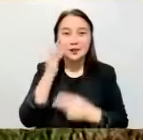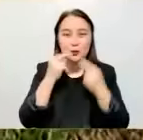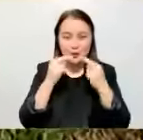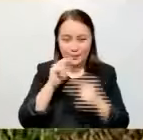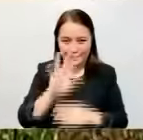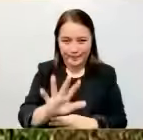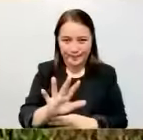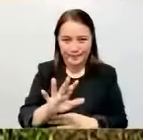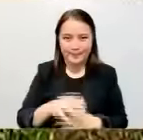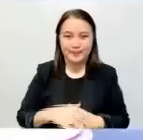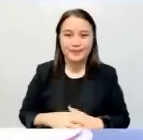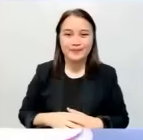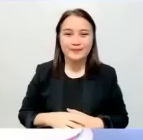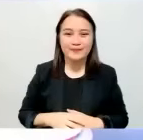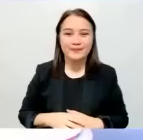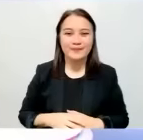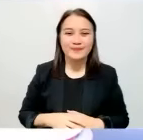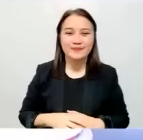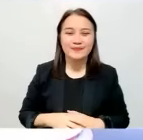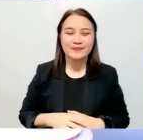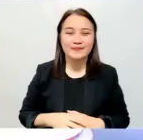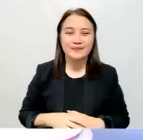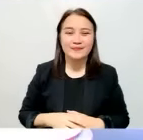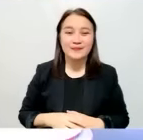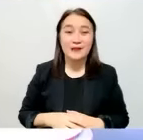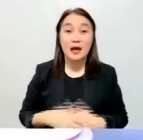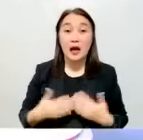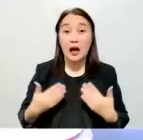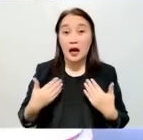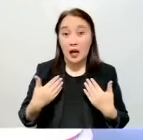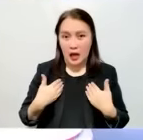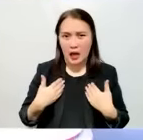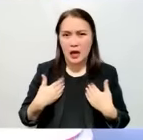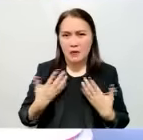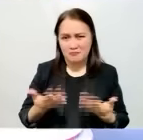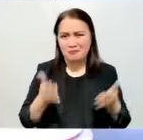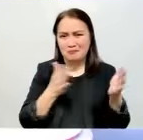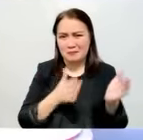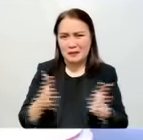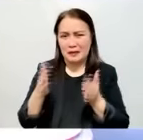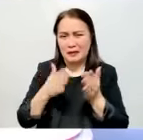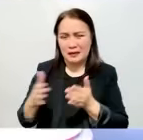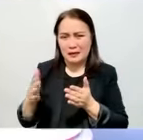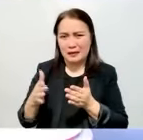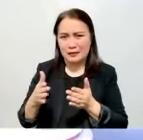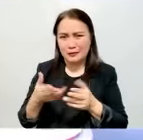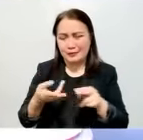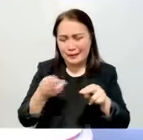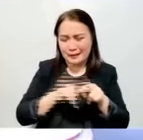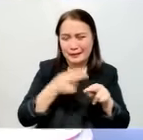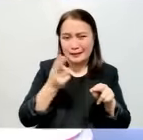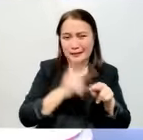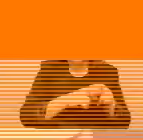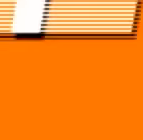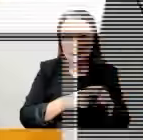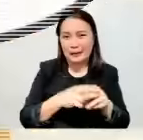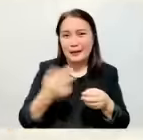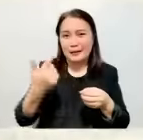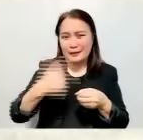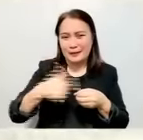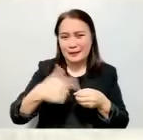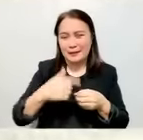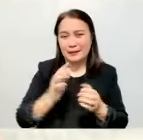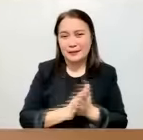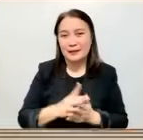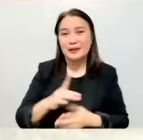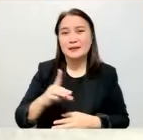5. May nakaamba na namang pagsipa sa presyo ng mga produktong petrolyo sa susunod na linggo. Ayon sa Department of